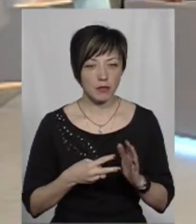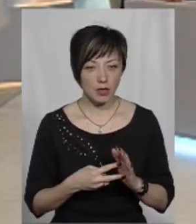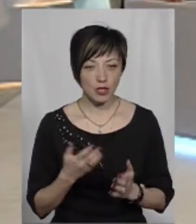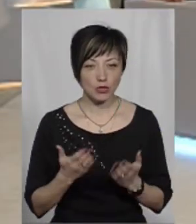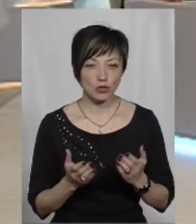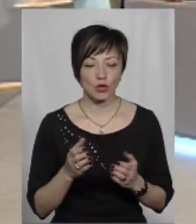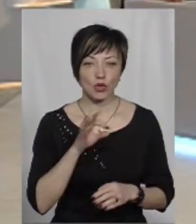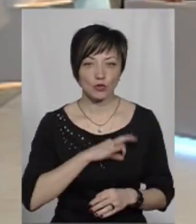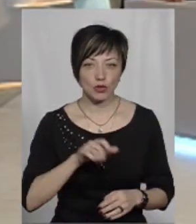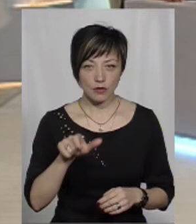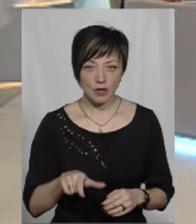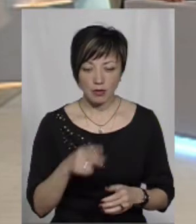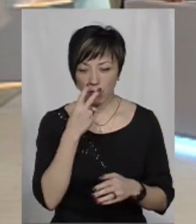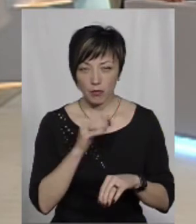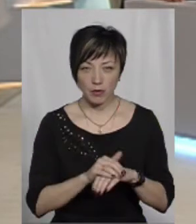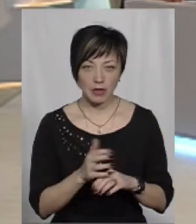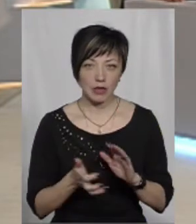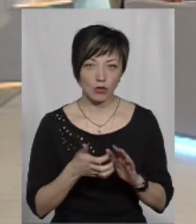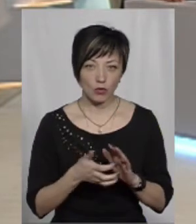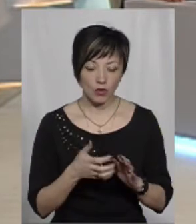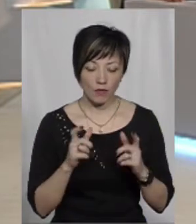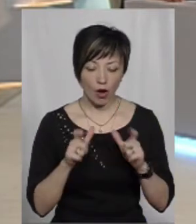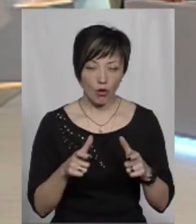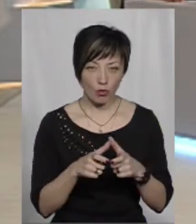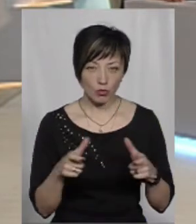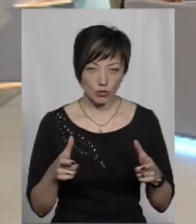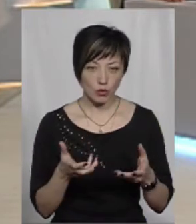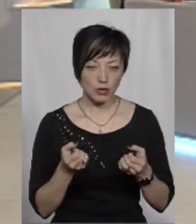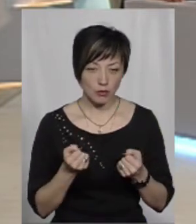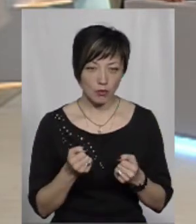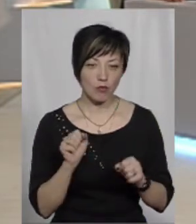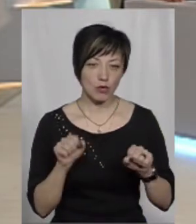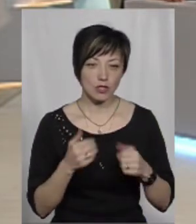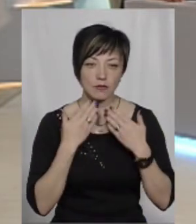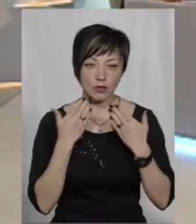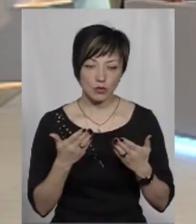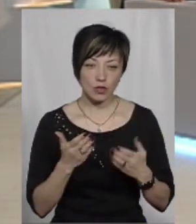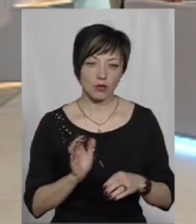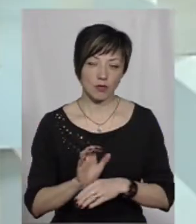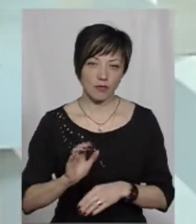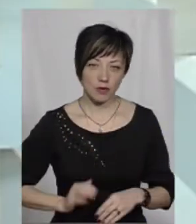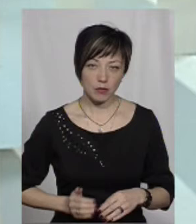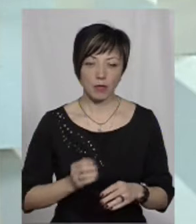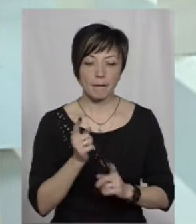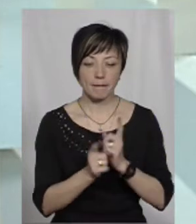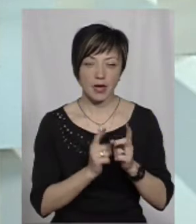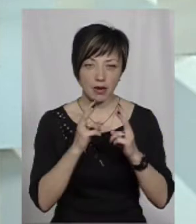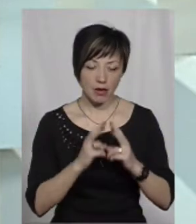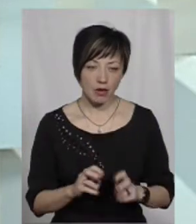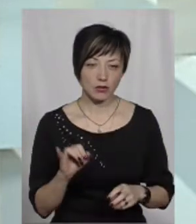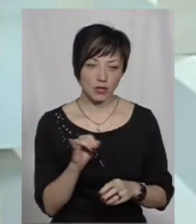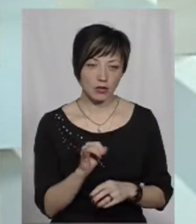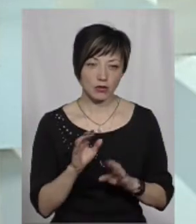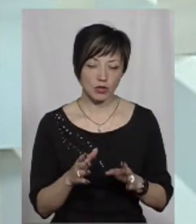передбачено, що якщо споживач замітив недоліки в рахунку, який отримує, він може звернутися до постачальника, щоб переглянули,